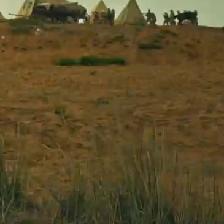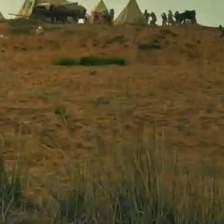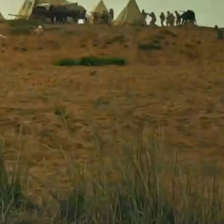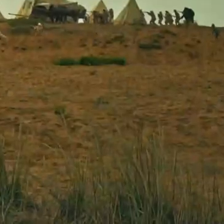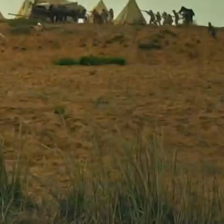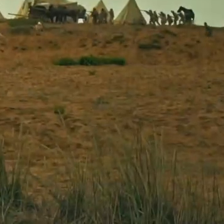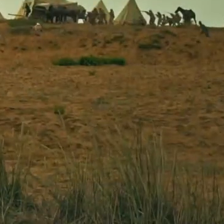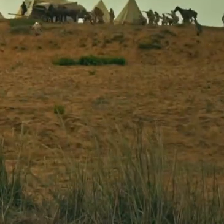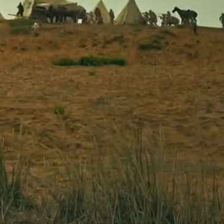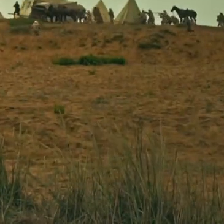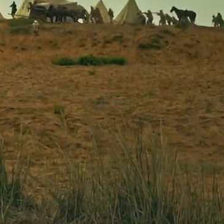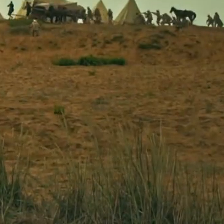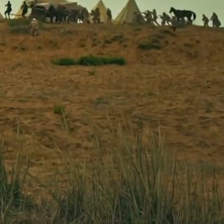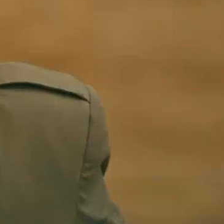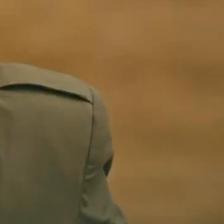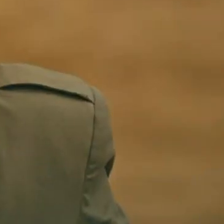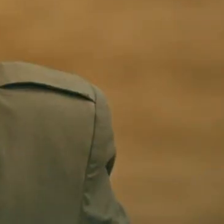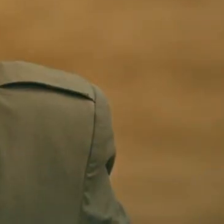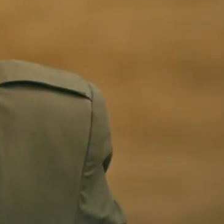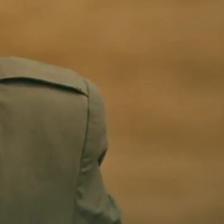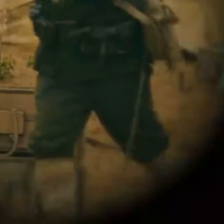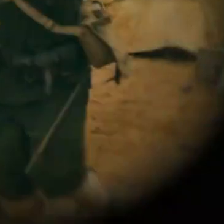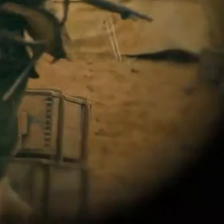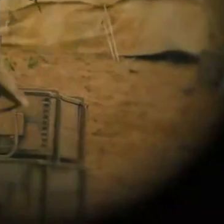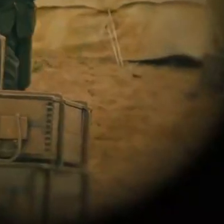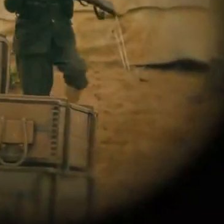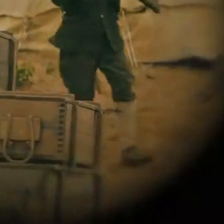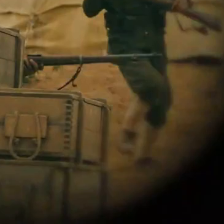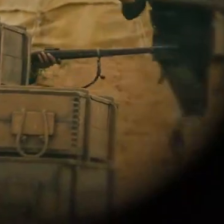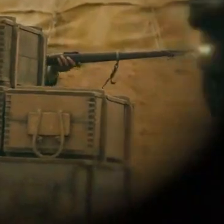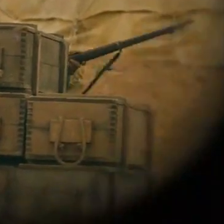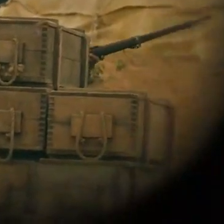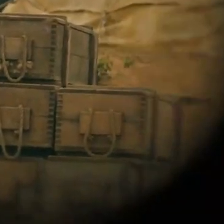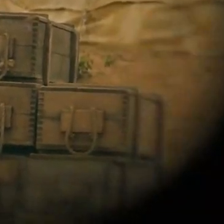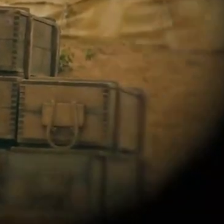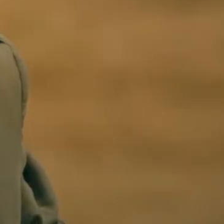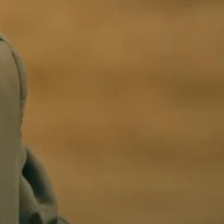Osmanlı askerleri de İngilizlerin üstüne akın ediyor. Cooks dürbünle Şefik'i izlemedi.